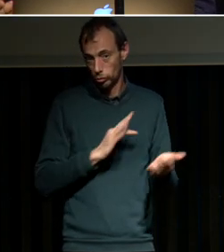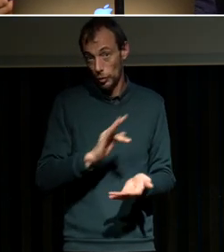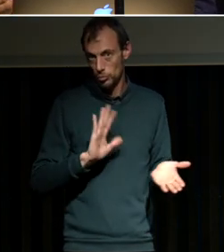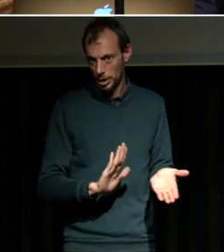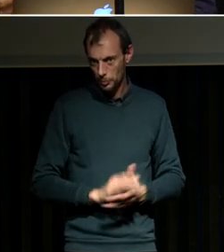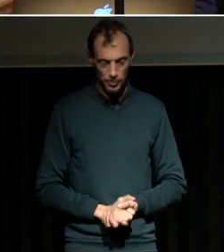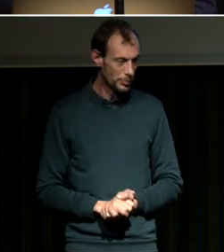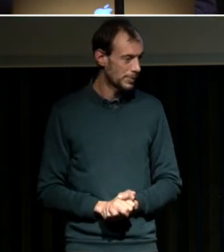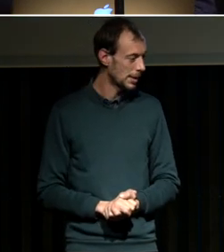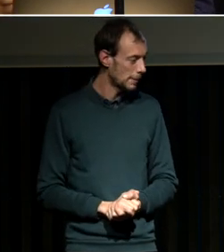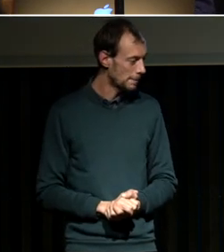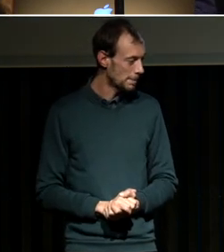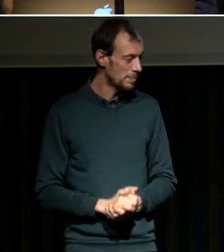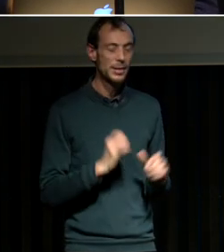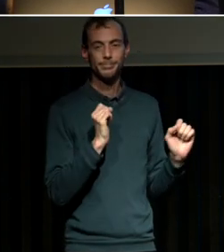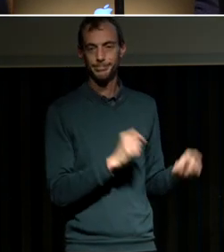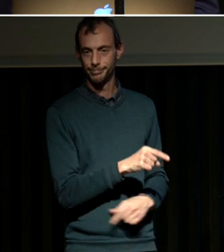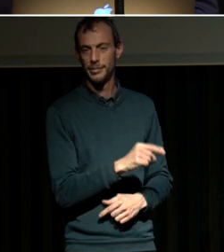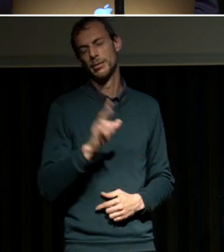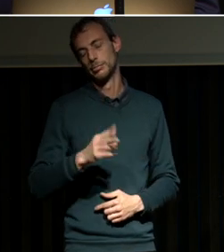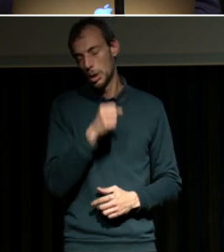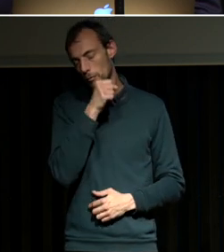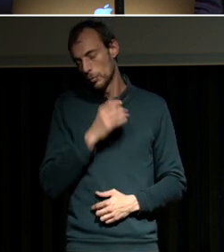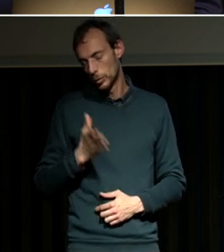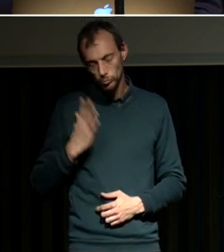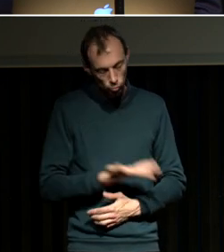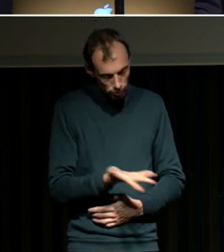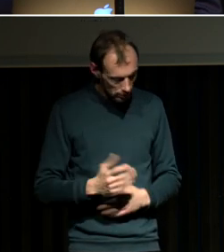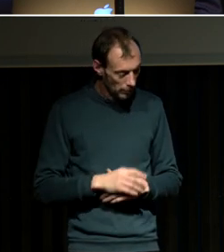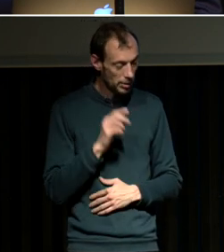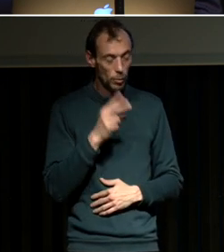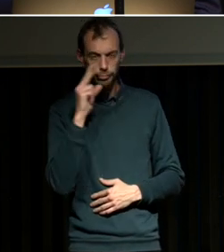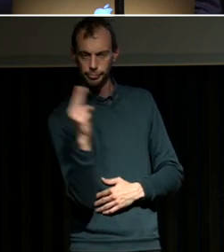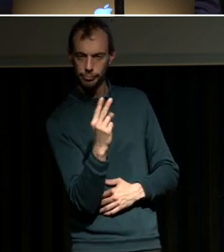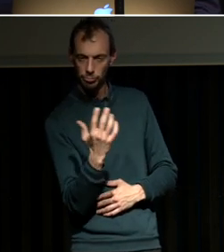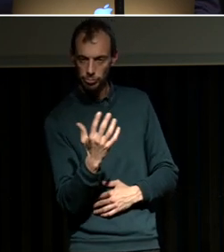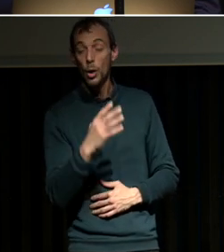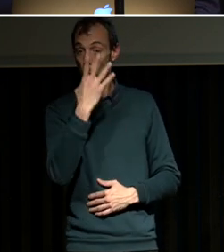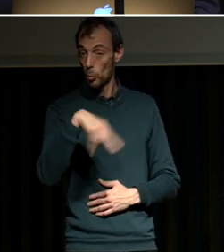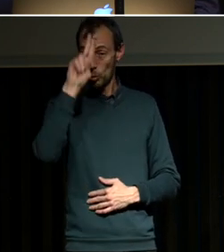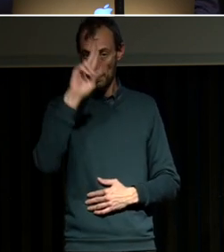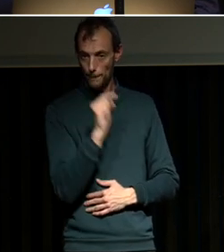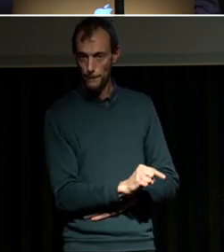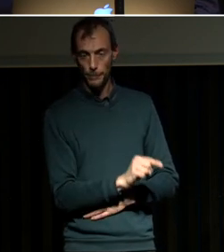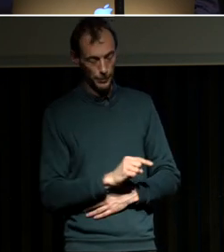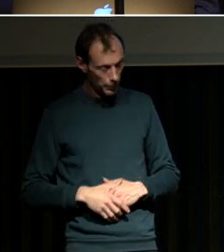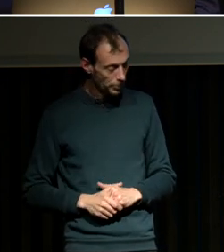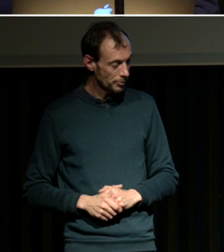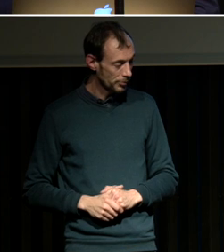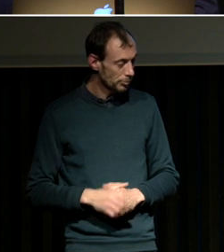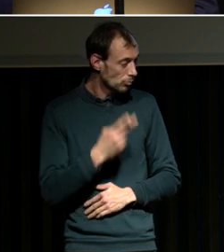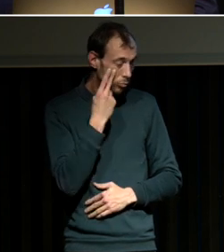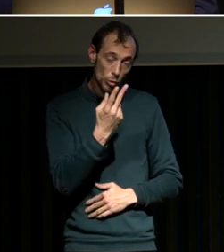Qu'est-ce qu'il faut regarder dans cette diapositive, là aussi un peu ancienne? Il faut simplement regarder l'Europe. Vous voyez, cette Europe qui est